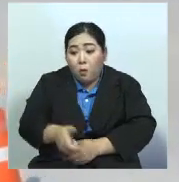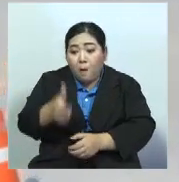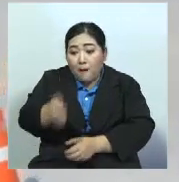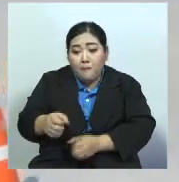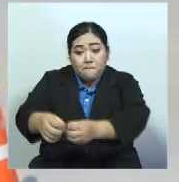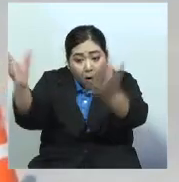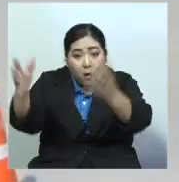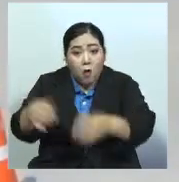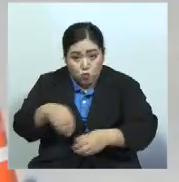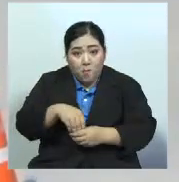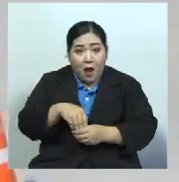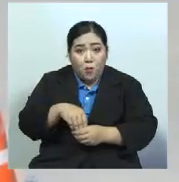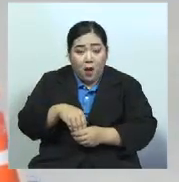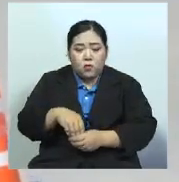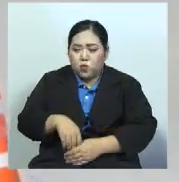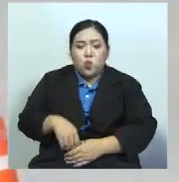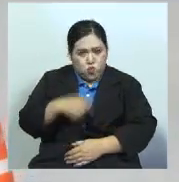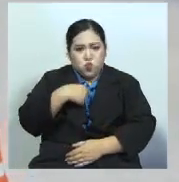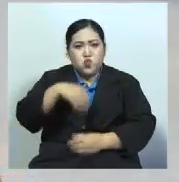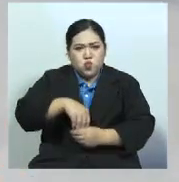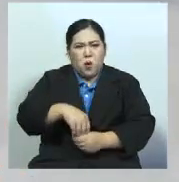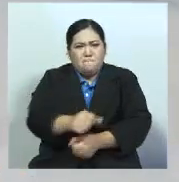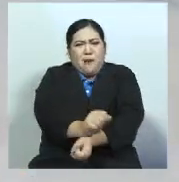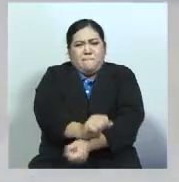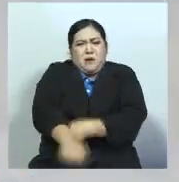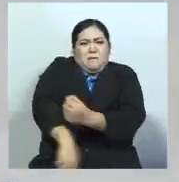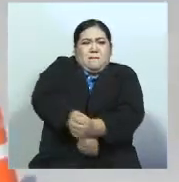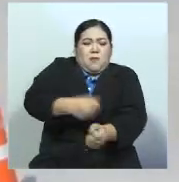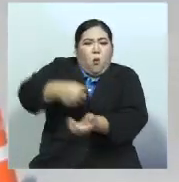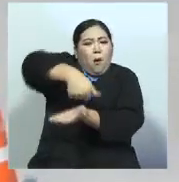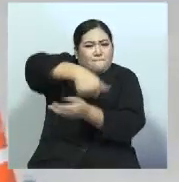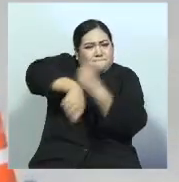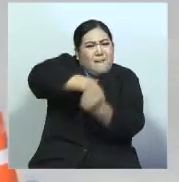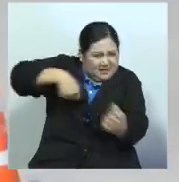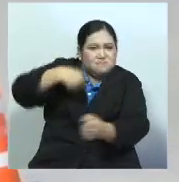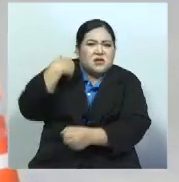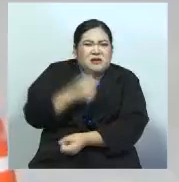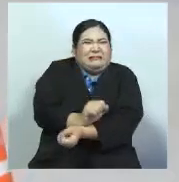ไหม ผมอยู่ตอนนั้นผมยังโดนมัดอยู่ไข้แล้วก็นอนคว่ำอยู